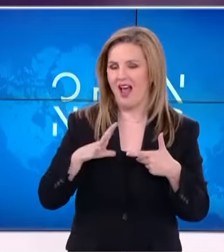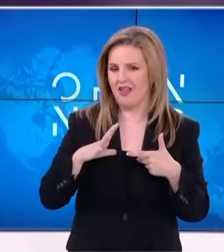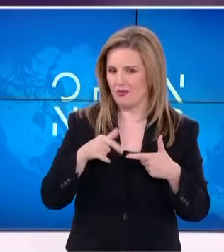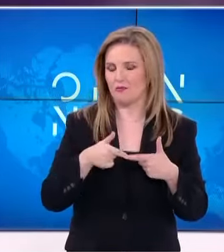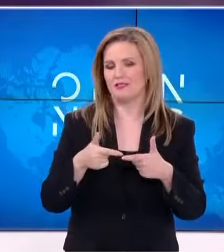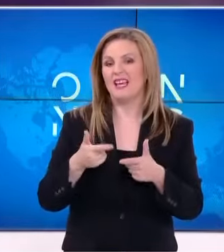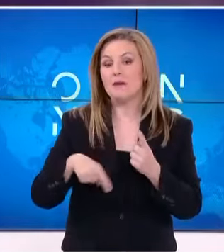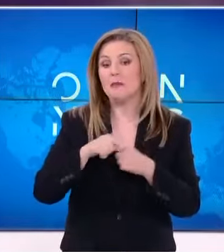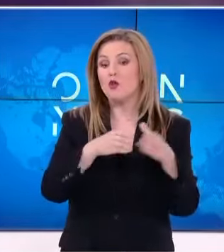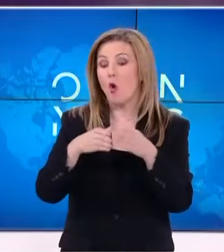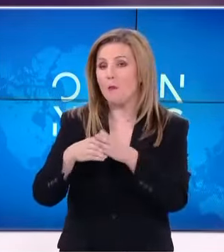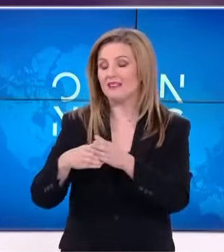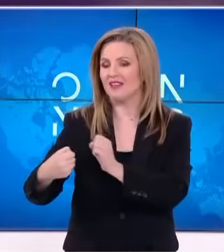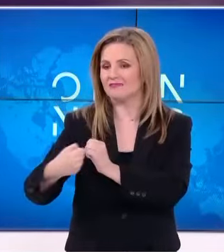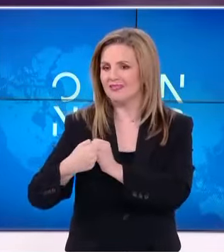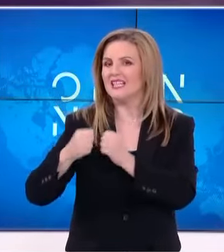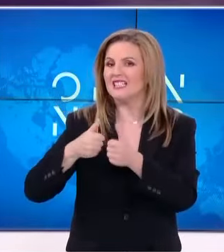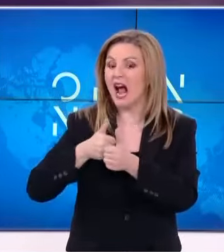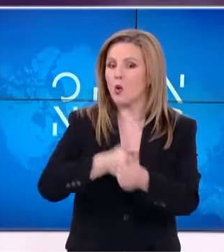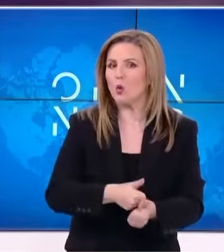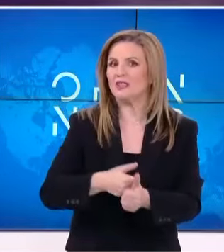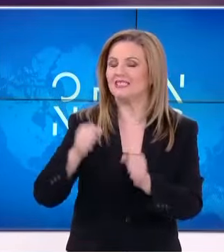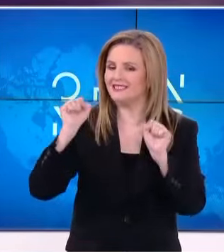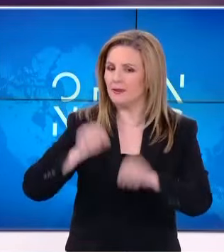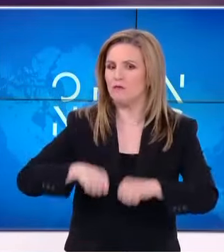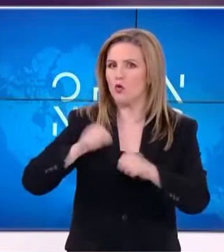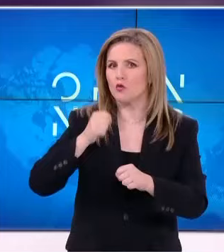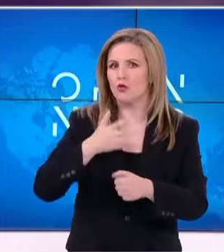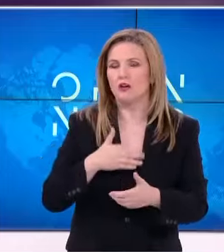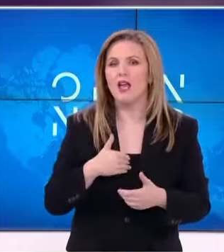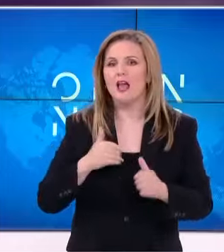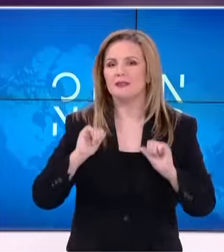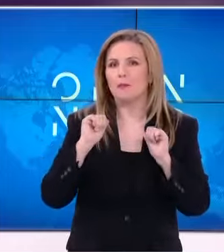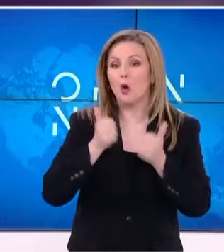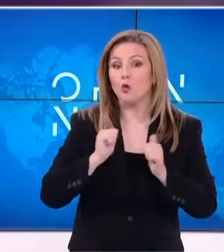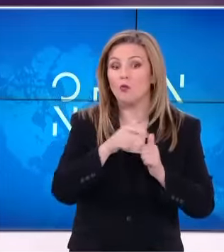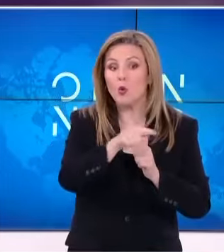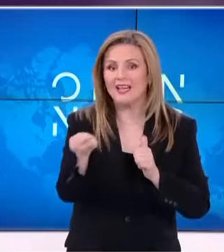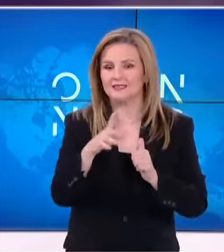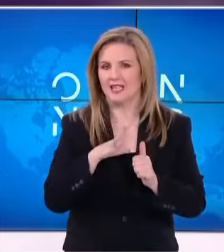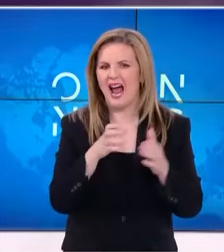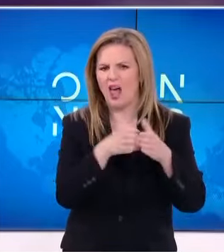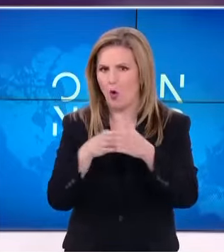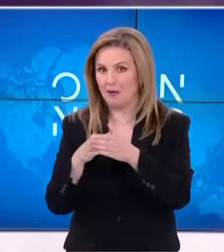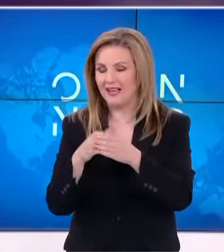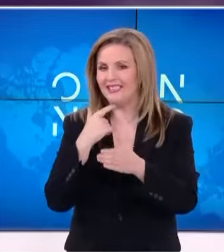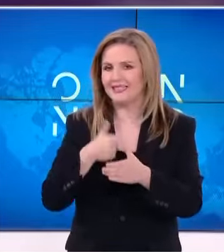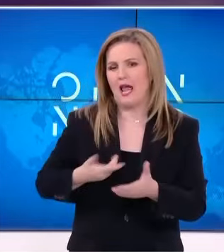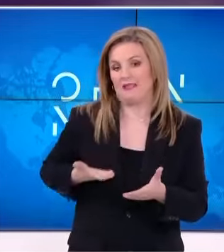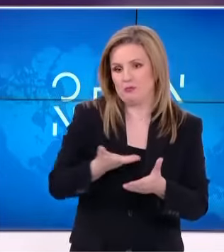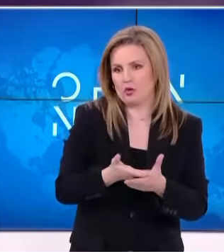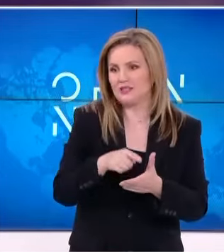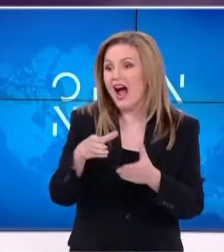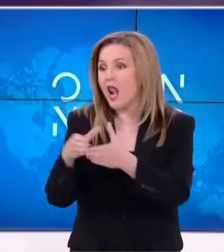κόμματα της αντιπολίτευσης χαιρόμαστε επίσης για τις πρωτοβουλίες που παίρνουνε όταν ακολουθούν τις δικές μας προτάσεις